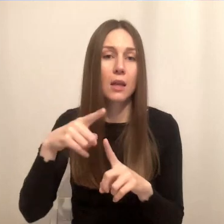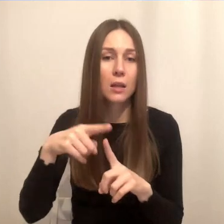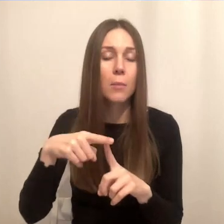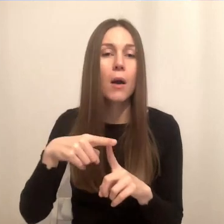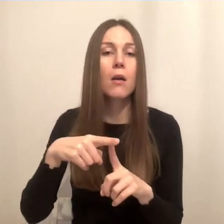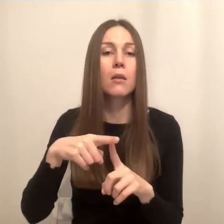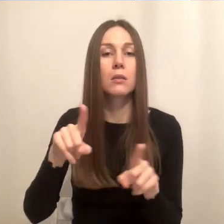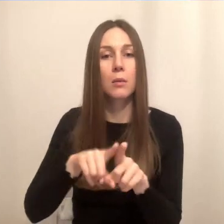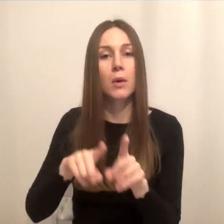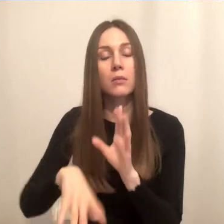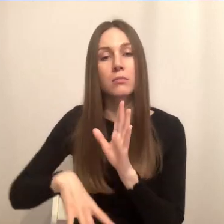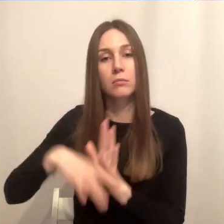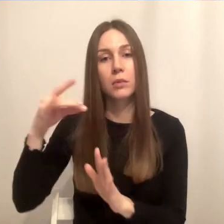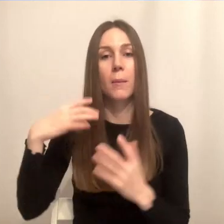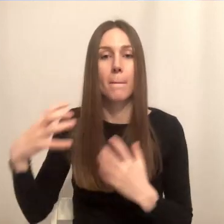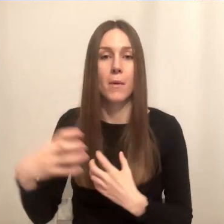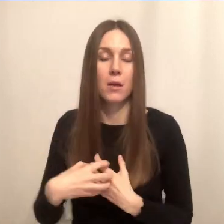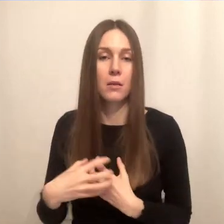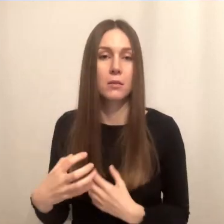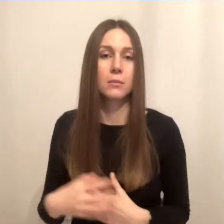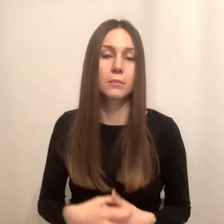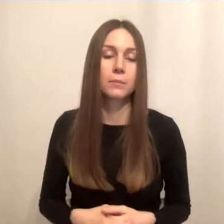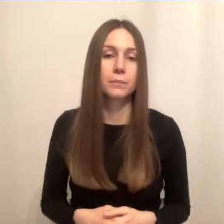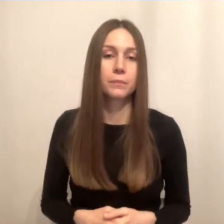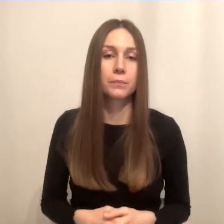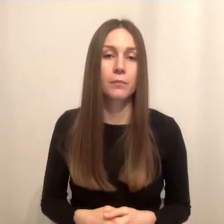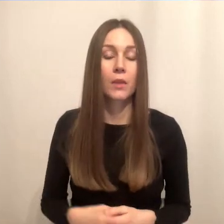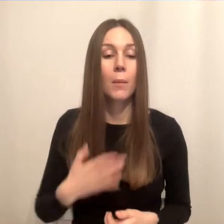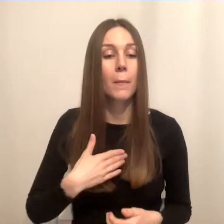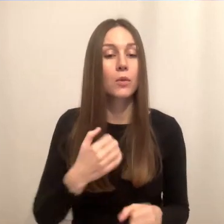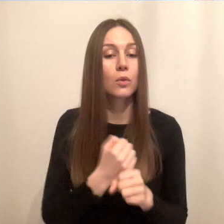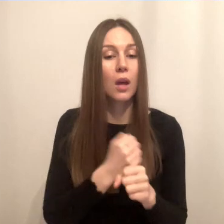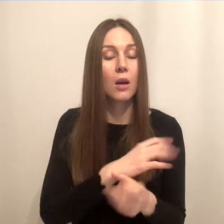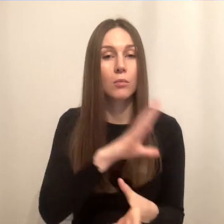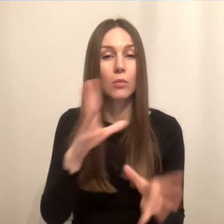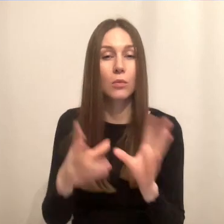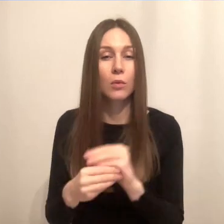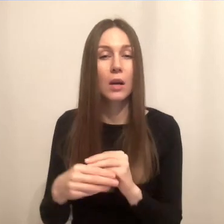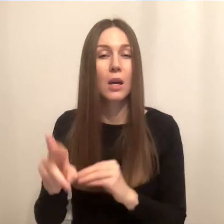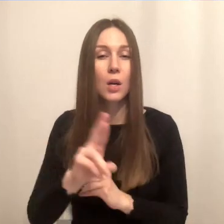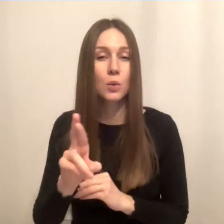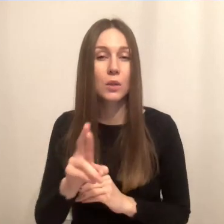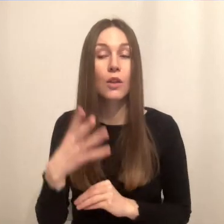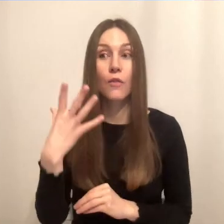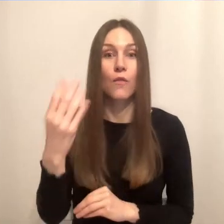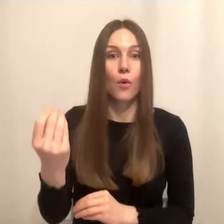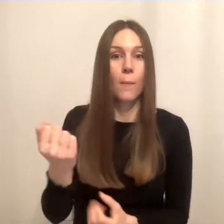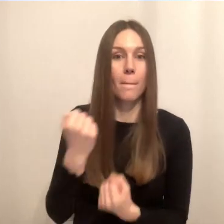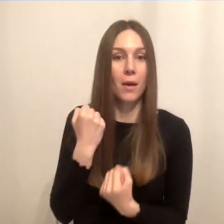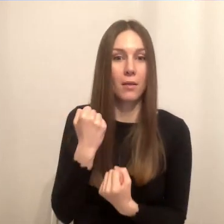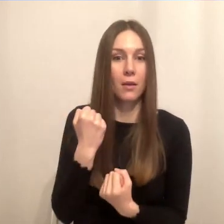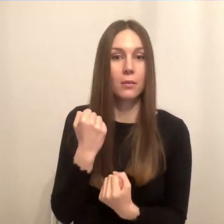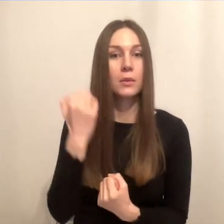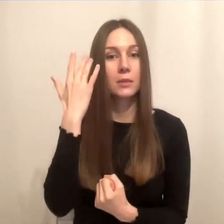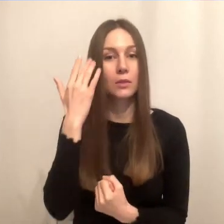buvau išrinktas Trakų rajono meru. Ir visas mano darbo rezultatas tai ir buvo jūsų palaikymas. Aš manau, kad žmonės